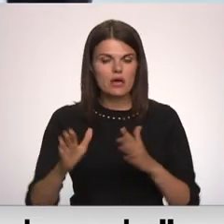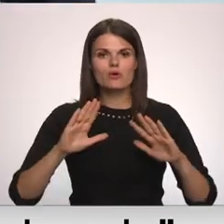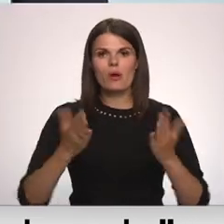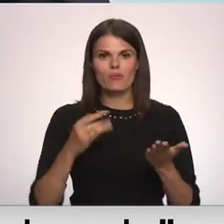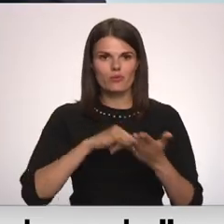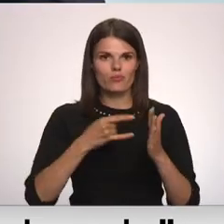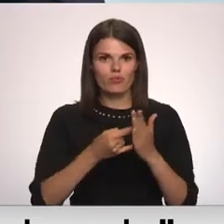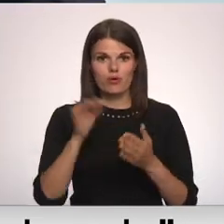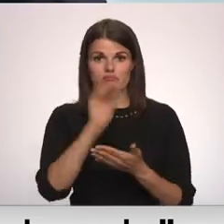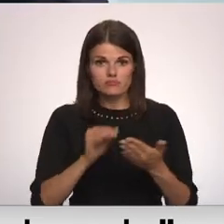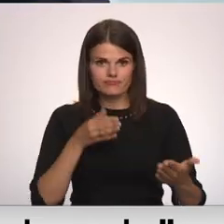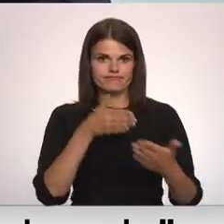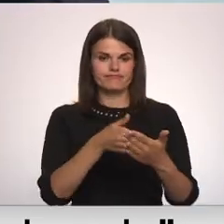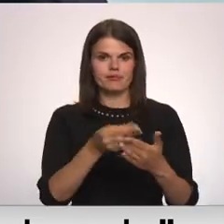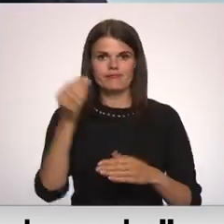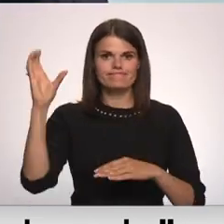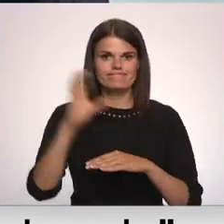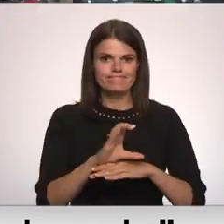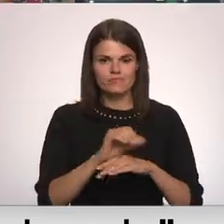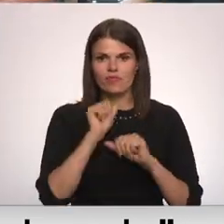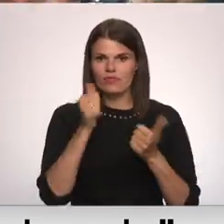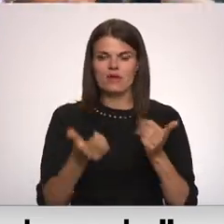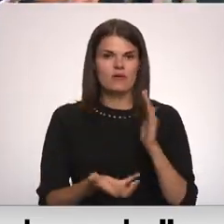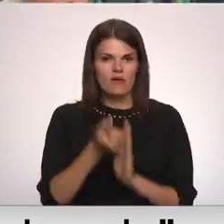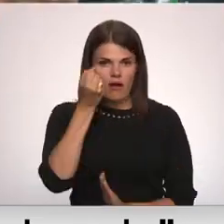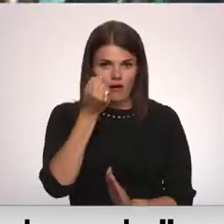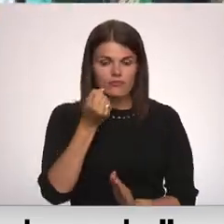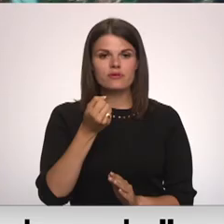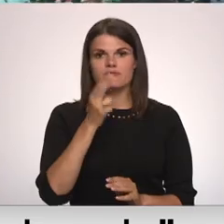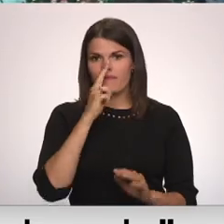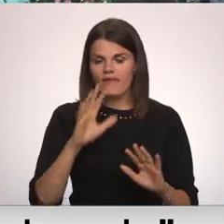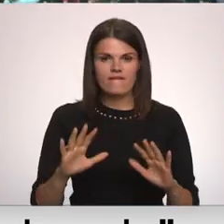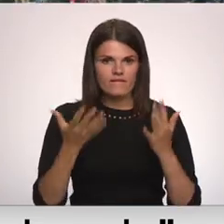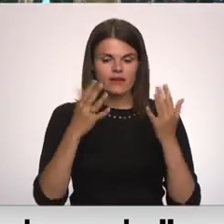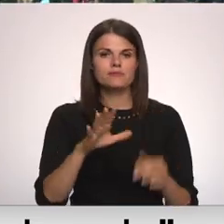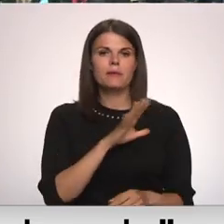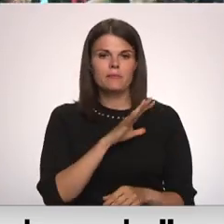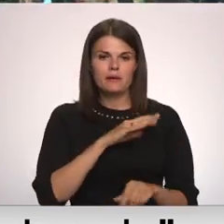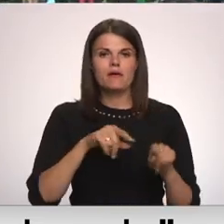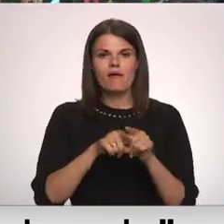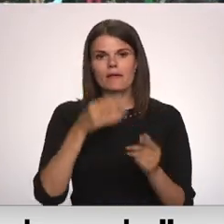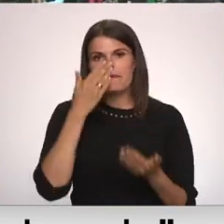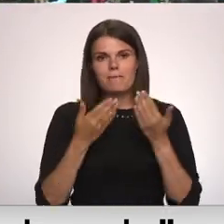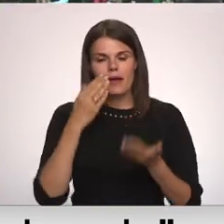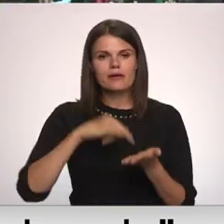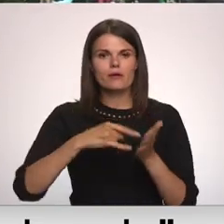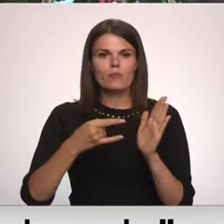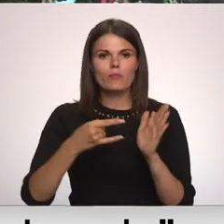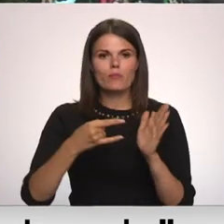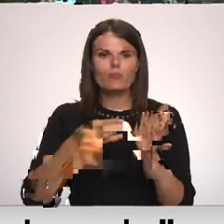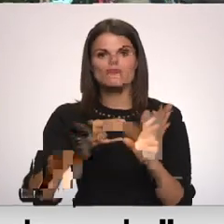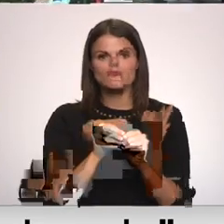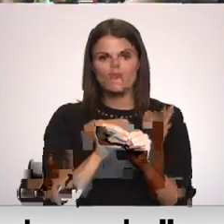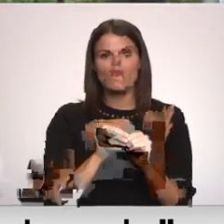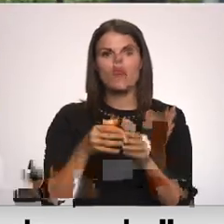neesot tikuši, jo finansējums realizācijai neesot atradies. Neveiksmīgs esot bijis arī mēģinājums projektu īstenot kopā ar blakus